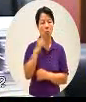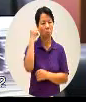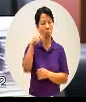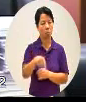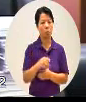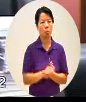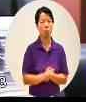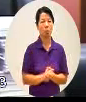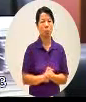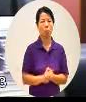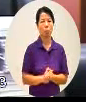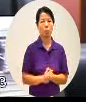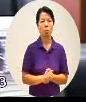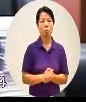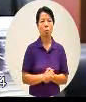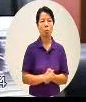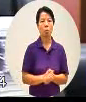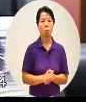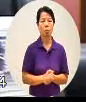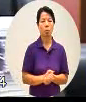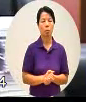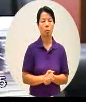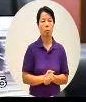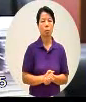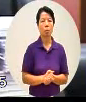单，我看你的结论是怎样？